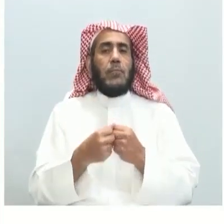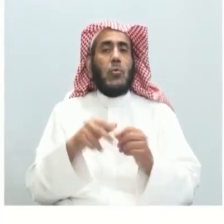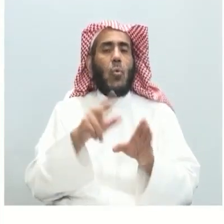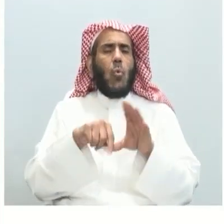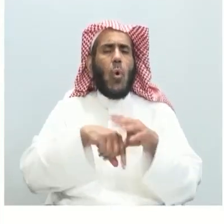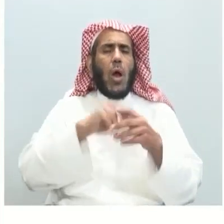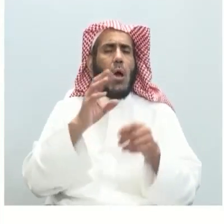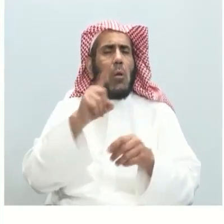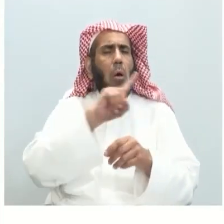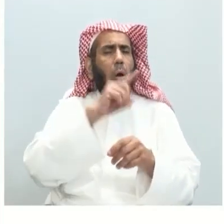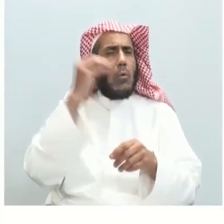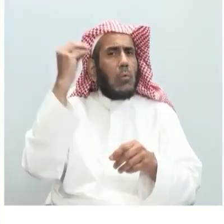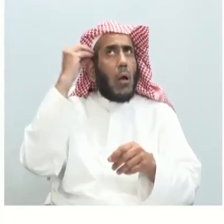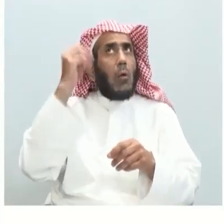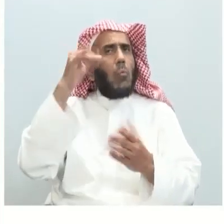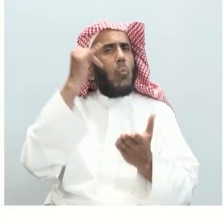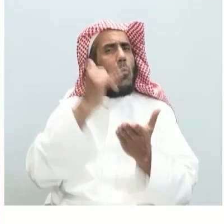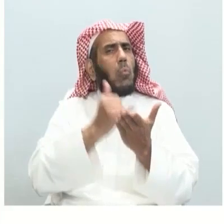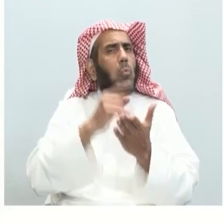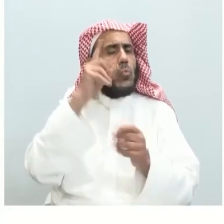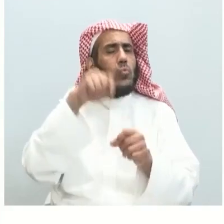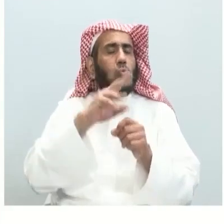ويخلق ما لا